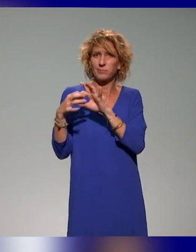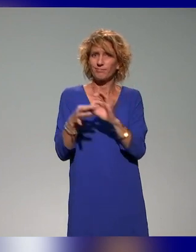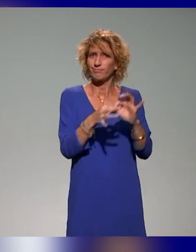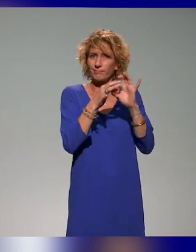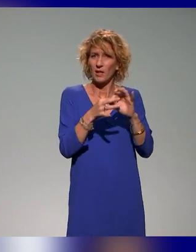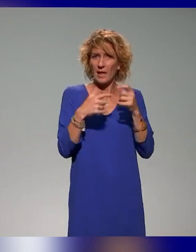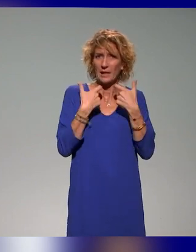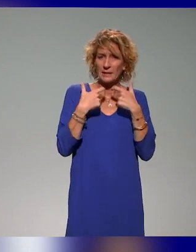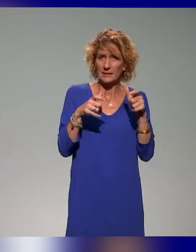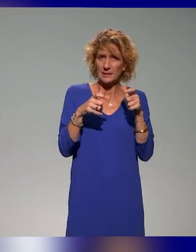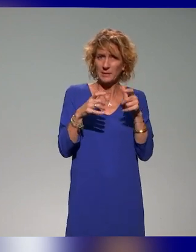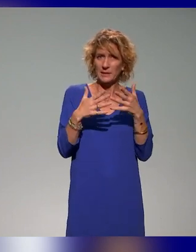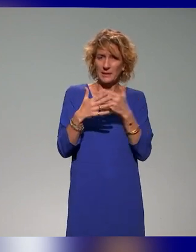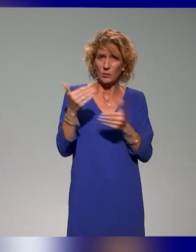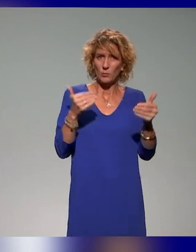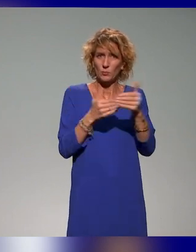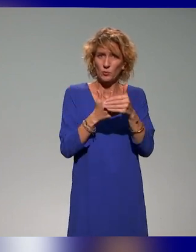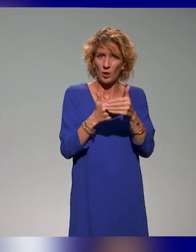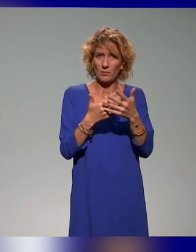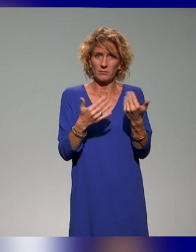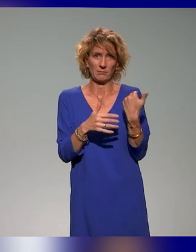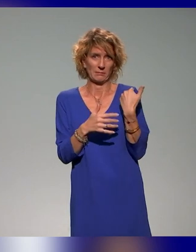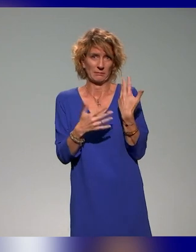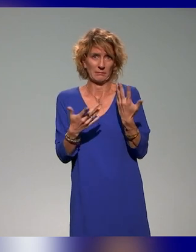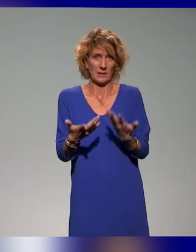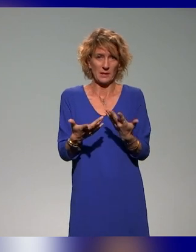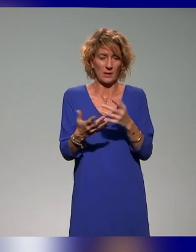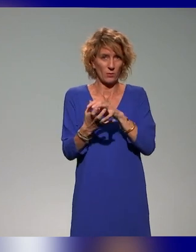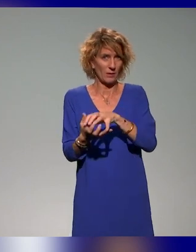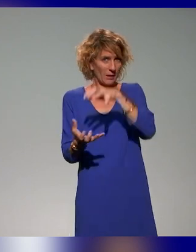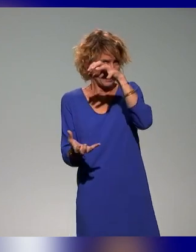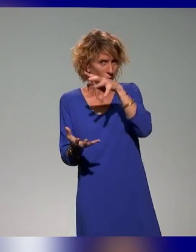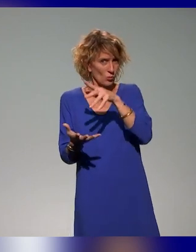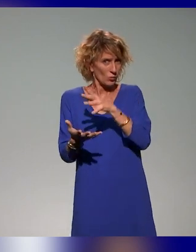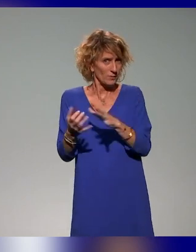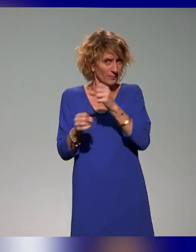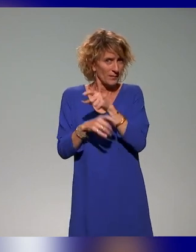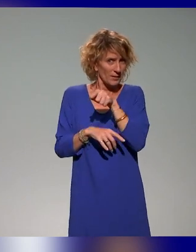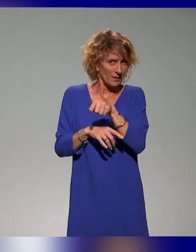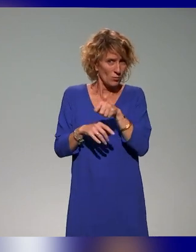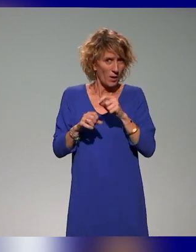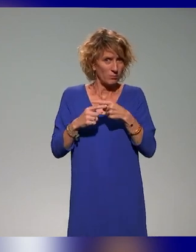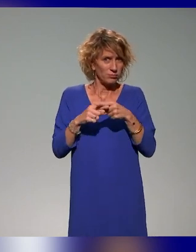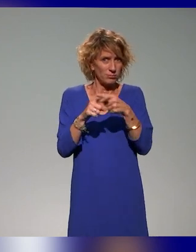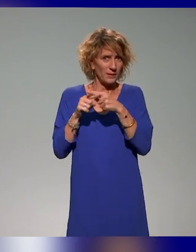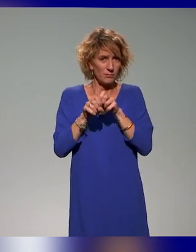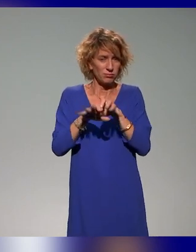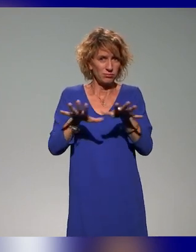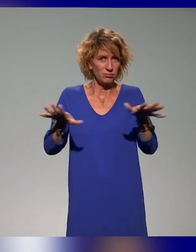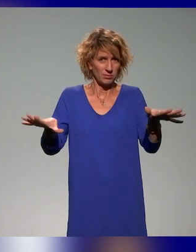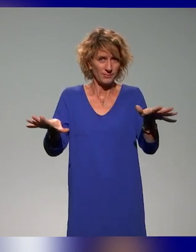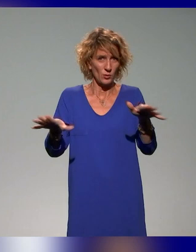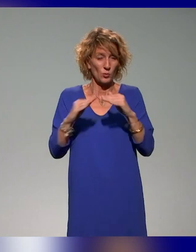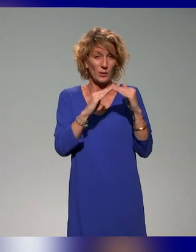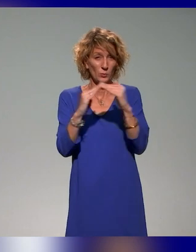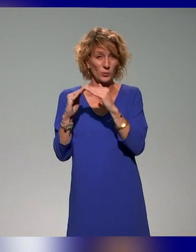l'accessibilité native de Moodle, d'en faire des ressources communautaires. Donc la réponse est oui. Alors justement, au niveau de la